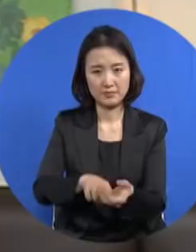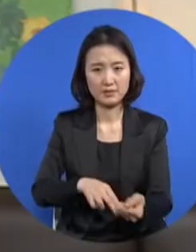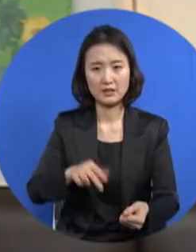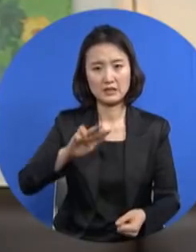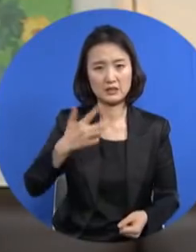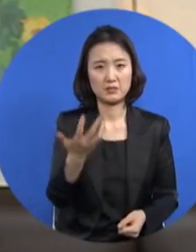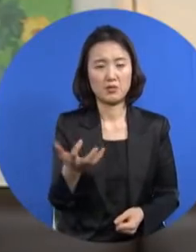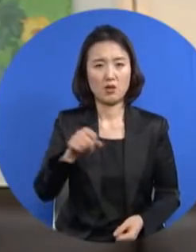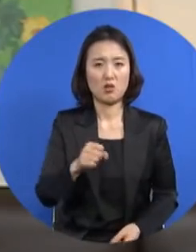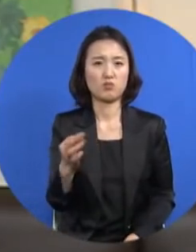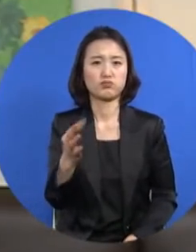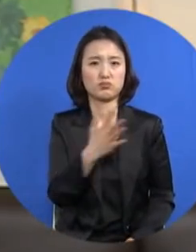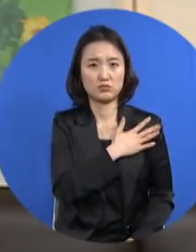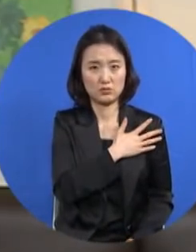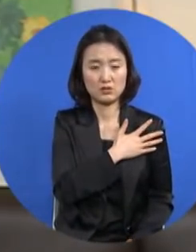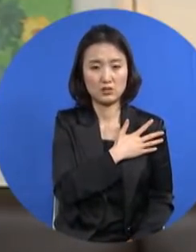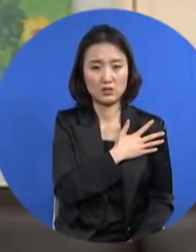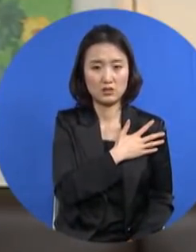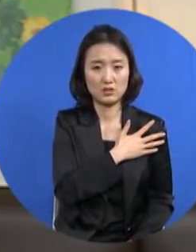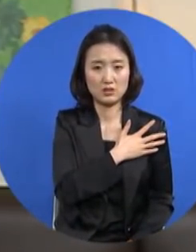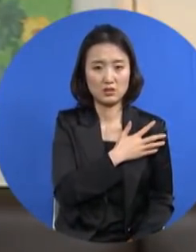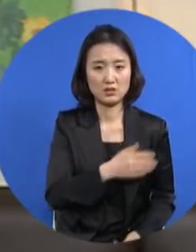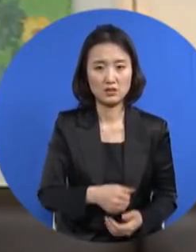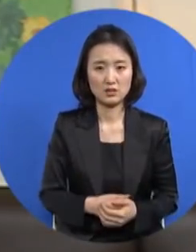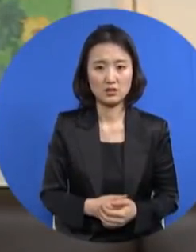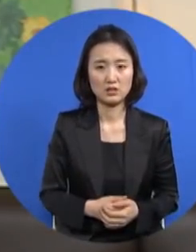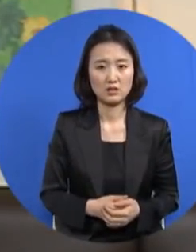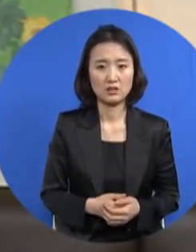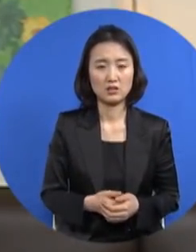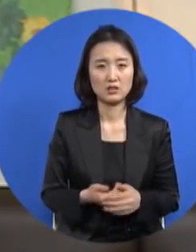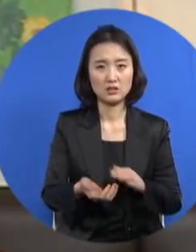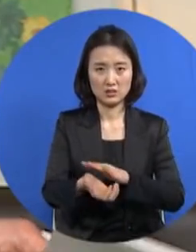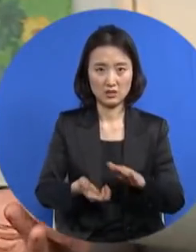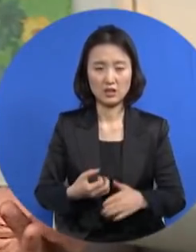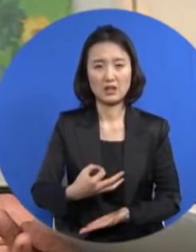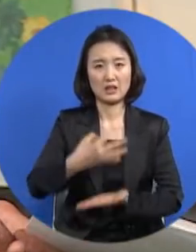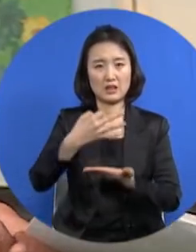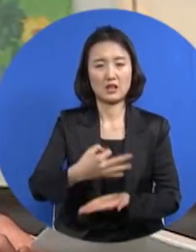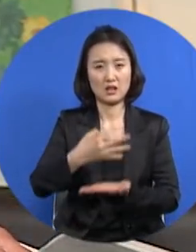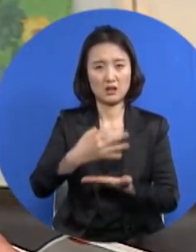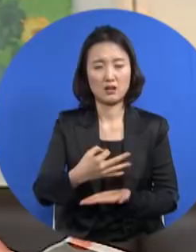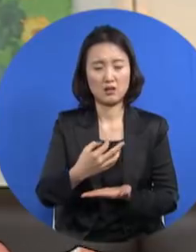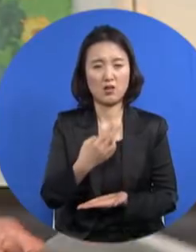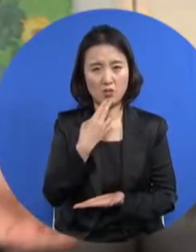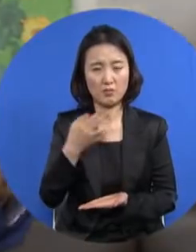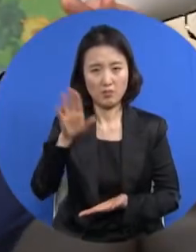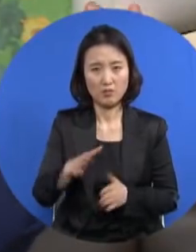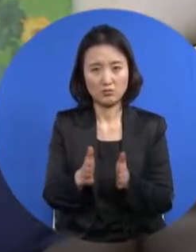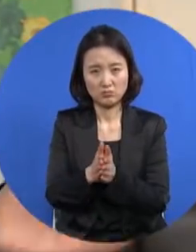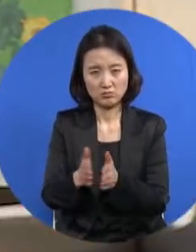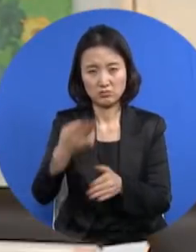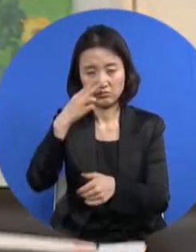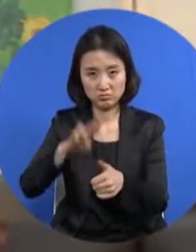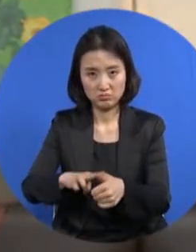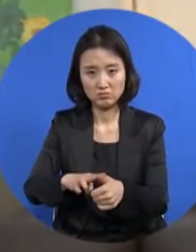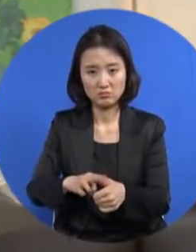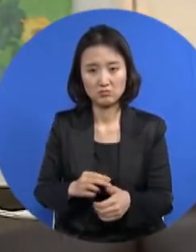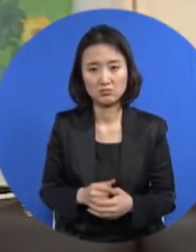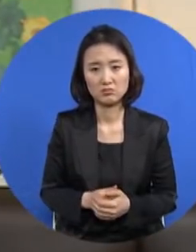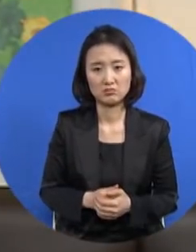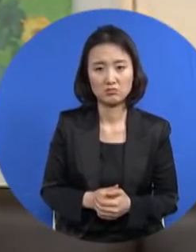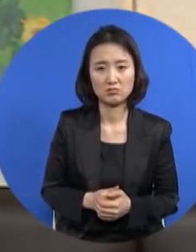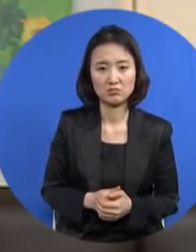700억대 부자되다. 그 전에 무일푼이라는 단어가 붙었네요. 아, 나랑 똑같은 사람한테 이게 비슷한 아이템이고